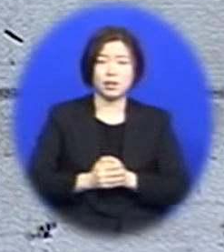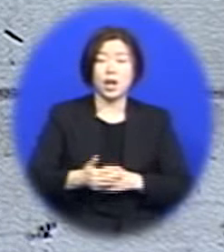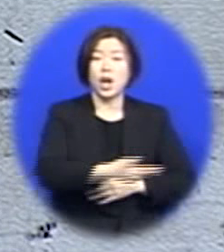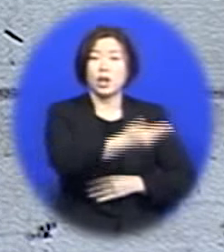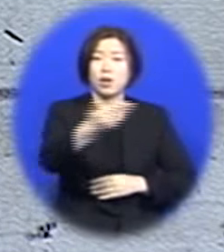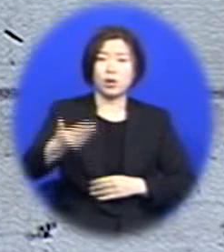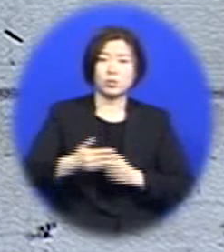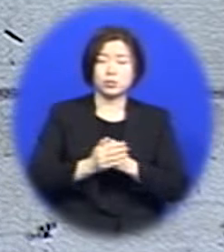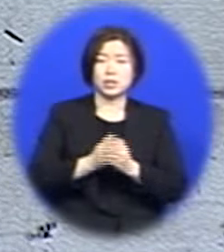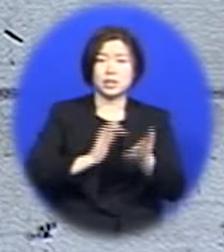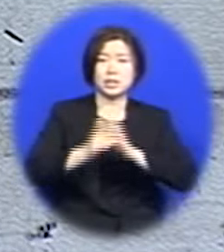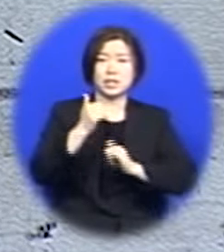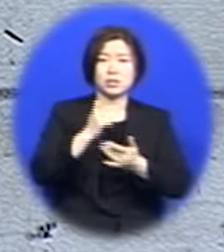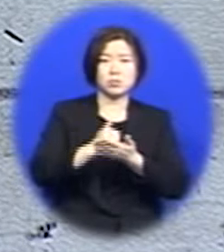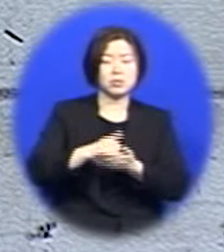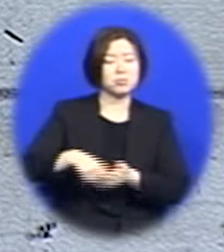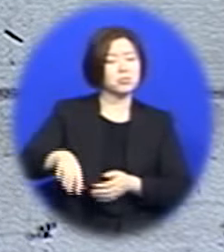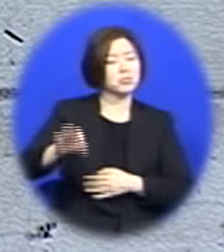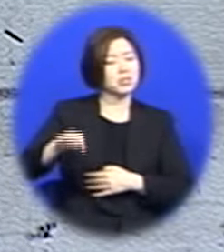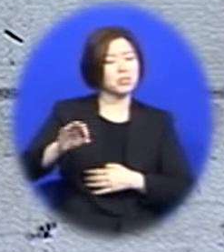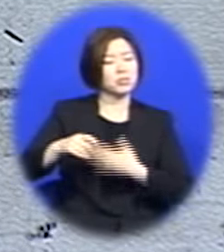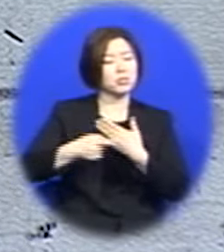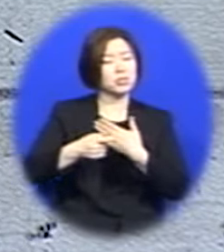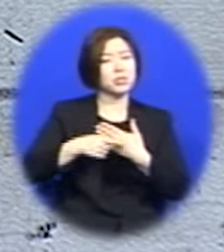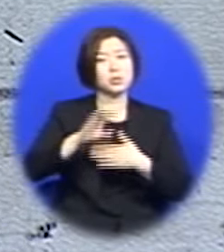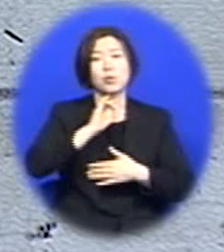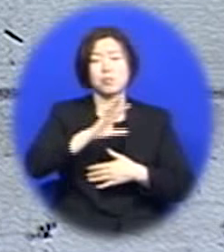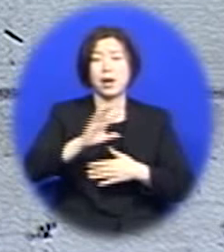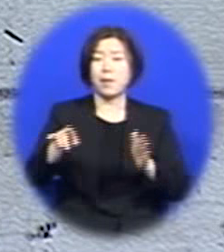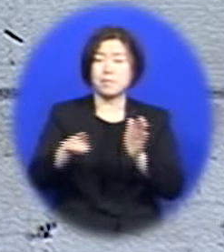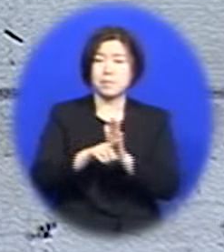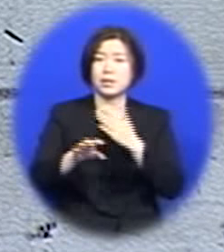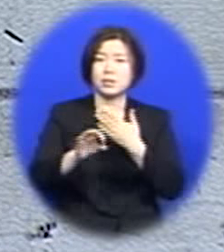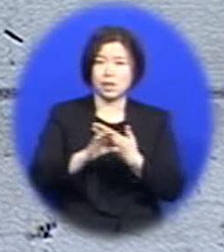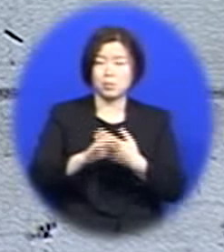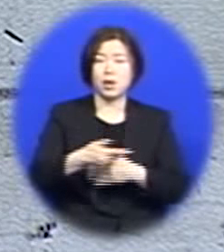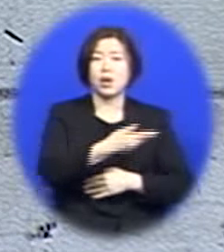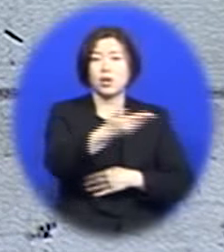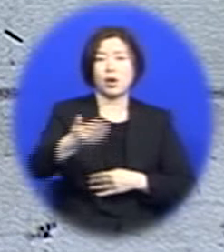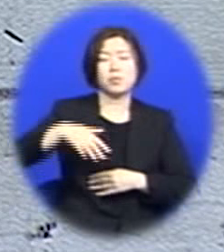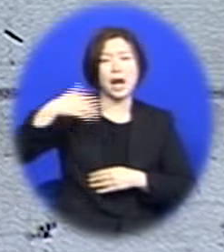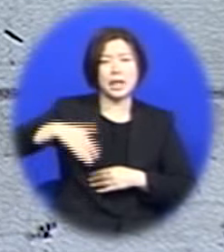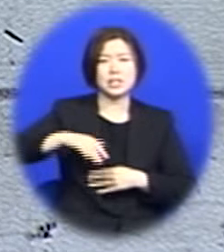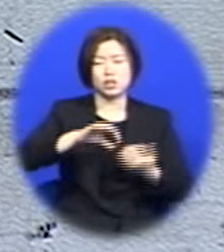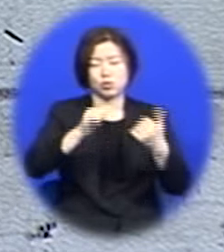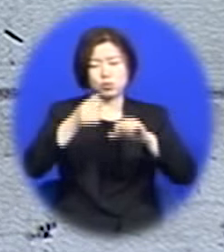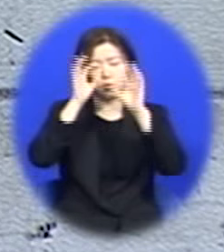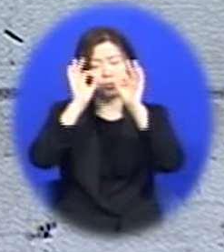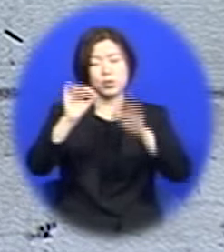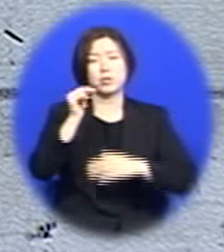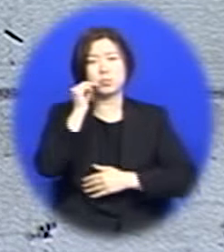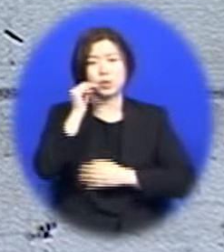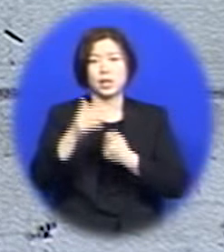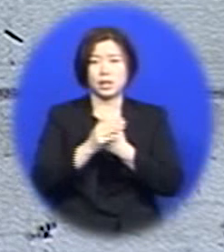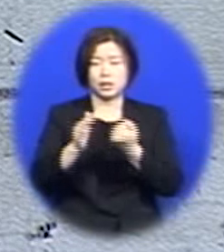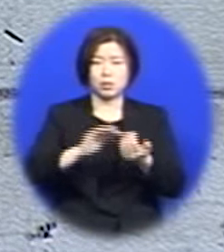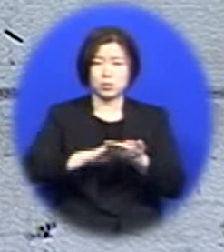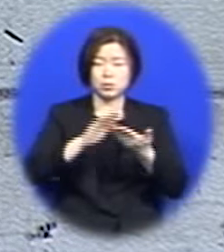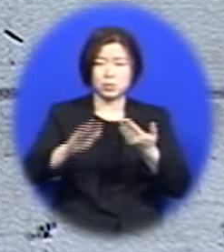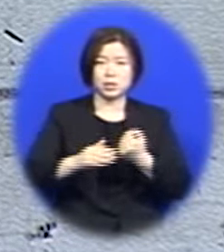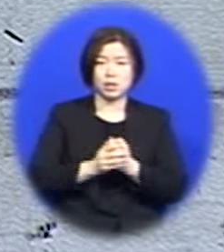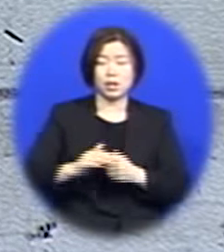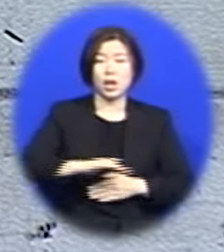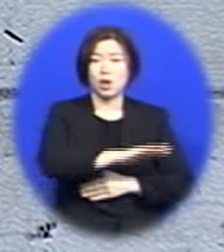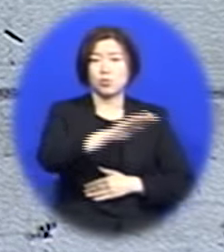여러분이 예수님을 건성으로 믿게 되는 이유는요, 아직도 여러분의 죽음을 보지 못했기 때문입니다. 우리